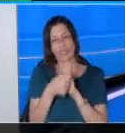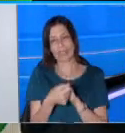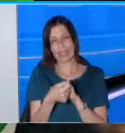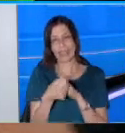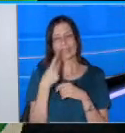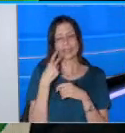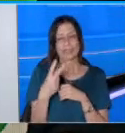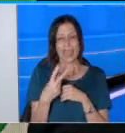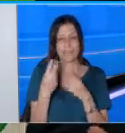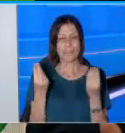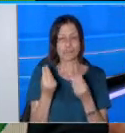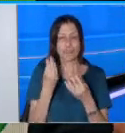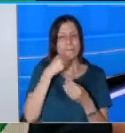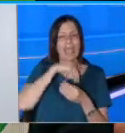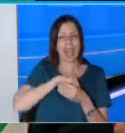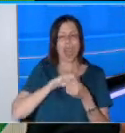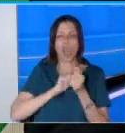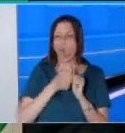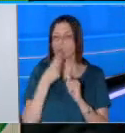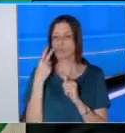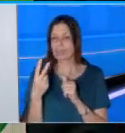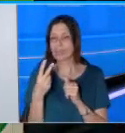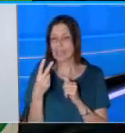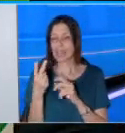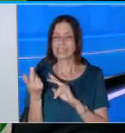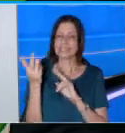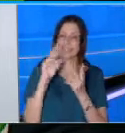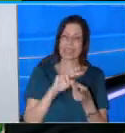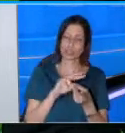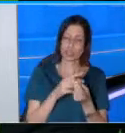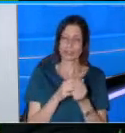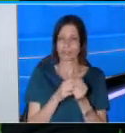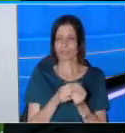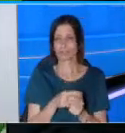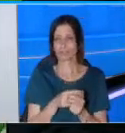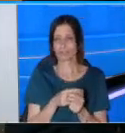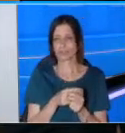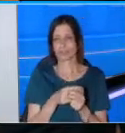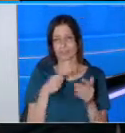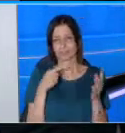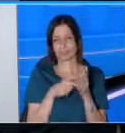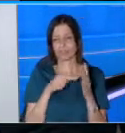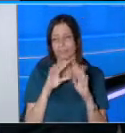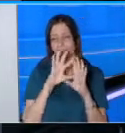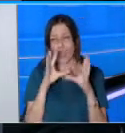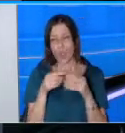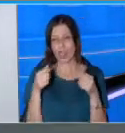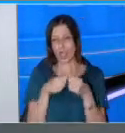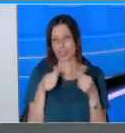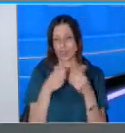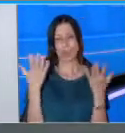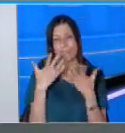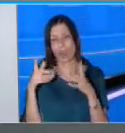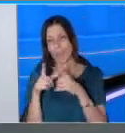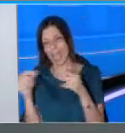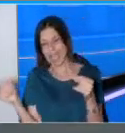מגמה שמכילה, או שאנחנו נראה דווקא את הצד ההפוך? מכיוון שהכל קשור בעיניי, מה שקורה בעזה